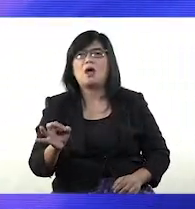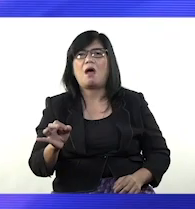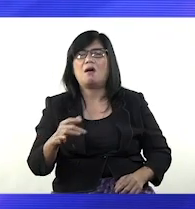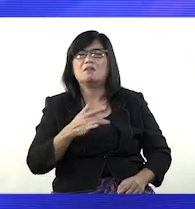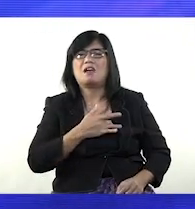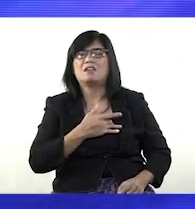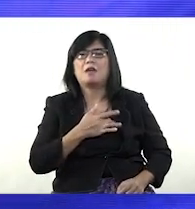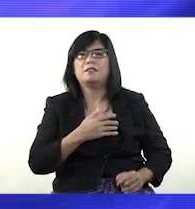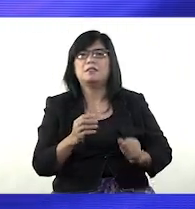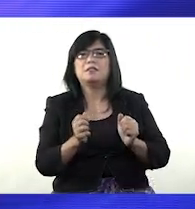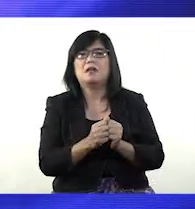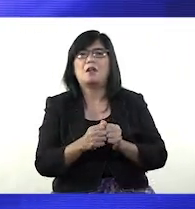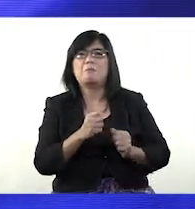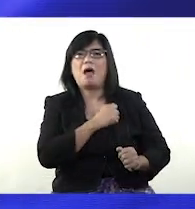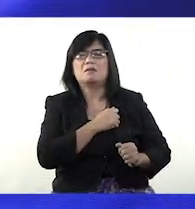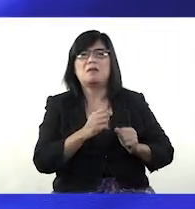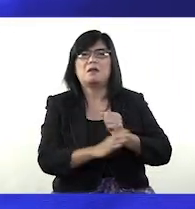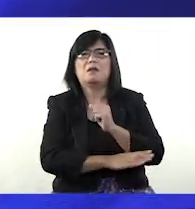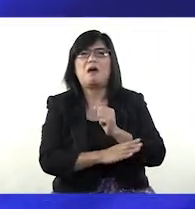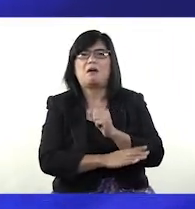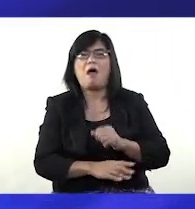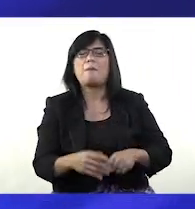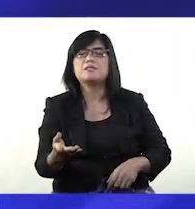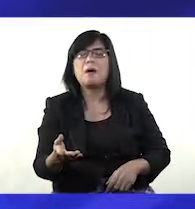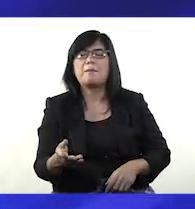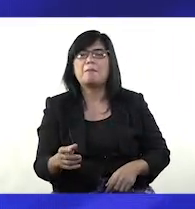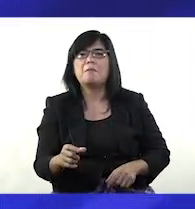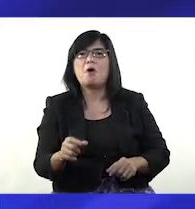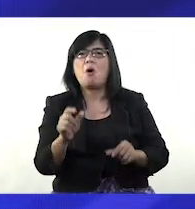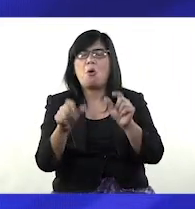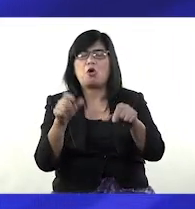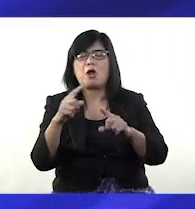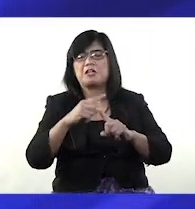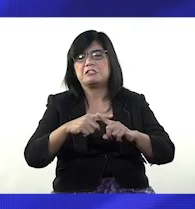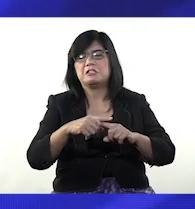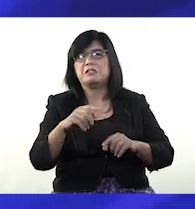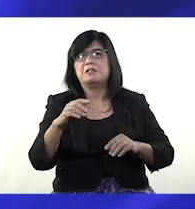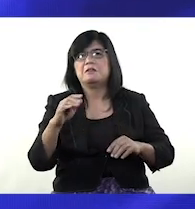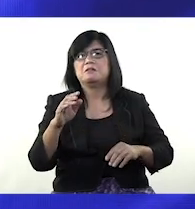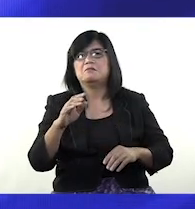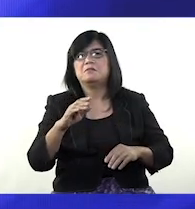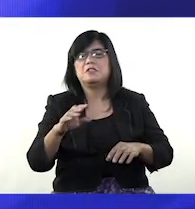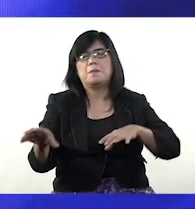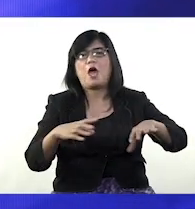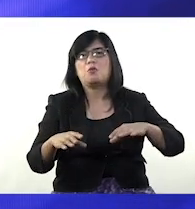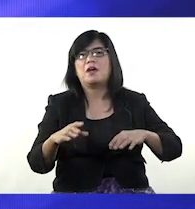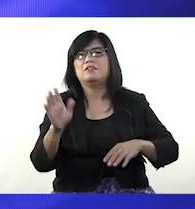orang Kristen gak dipedulikan pendeta orang Kristen ditekan diperlakukan secara tidak adil window